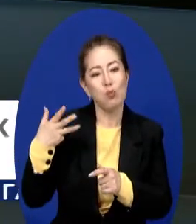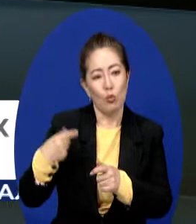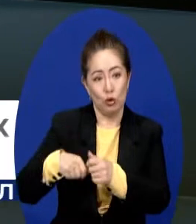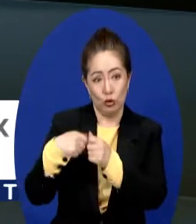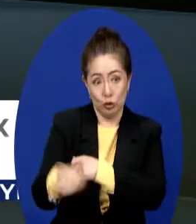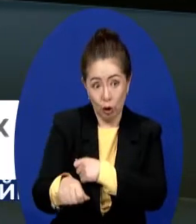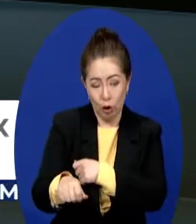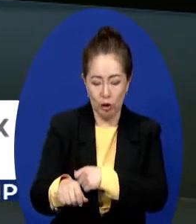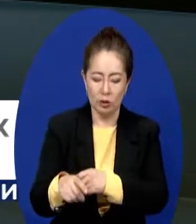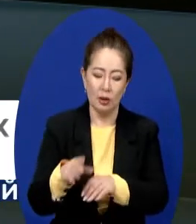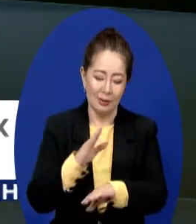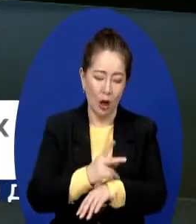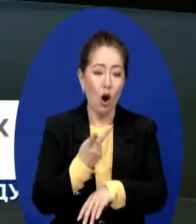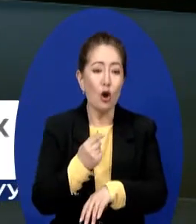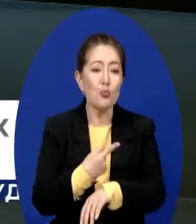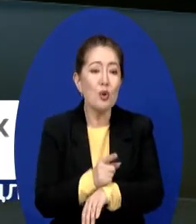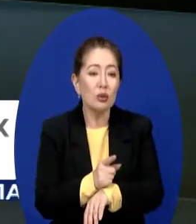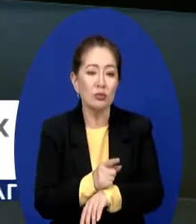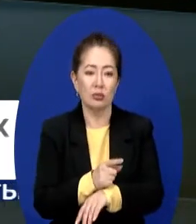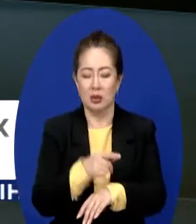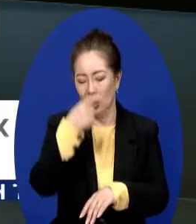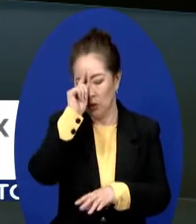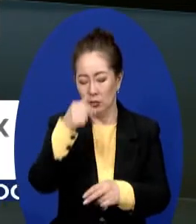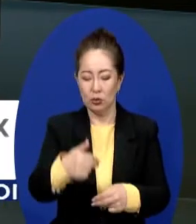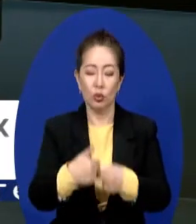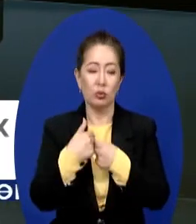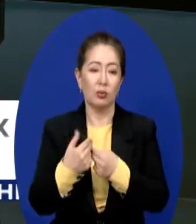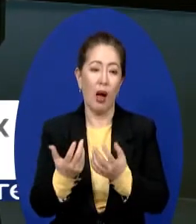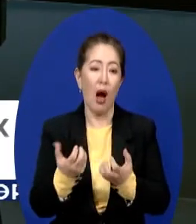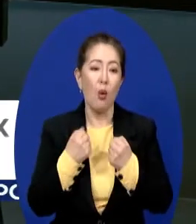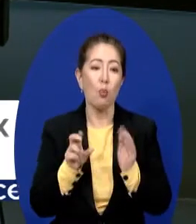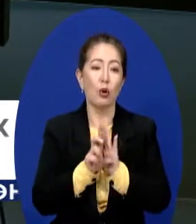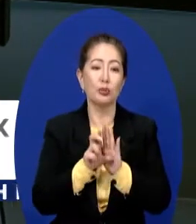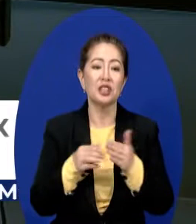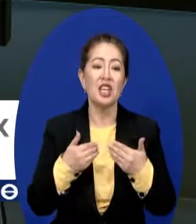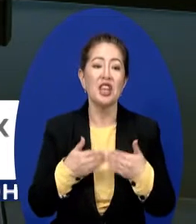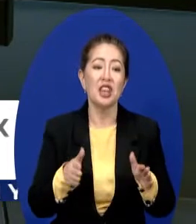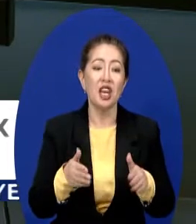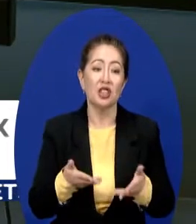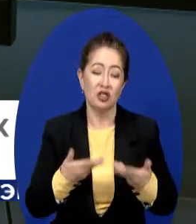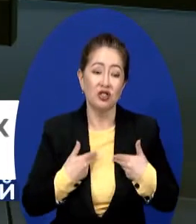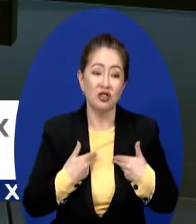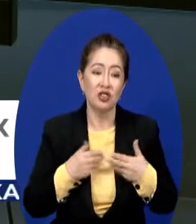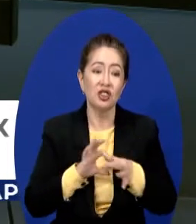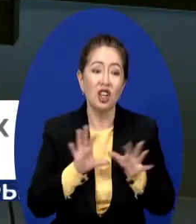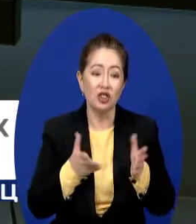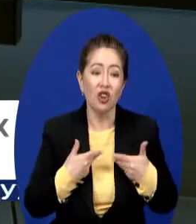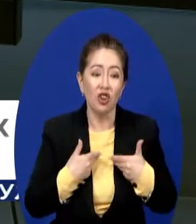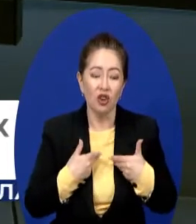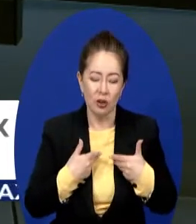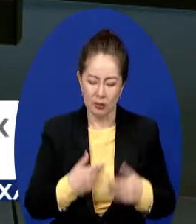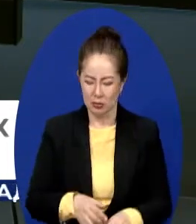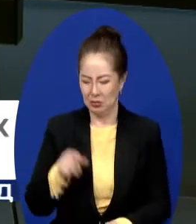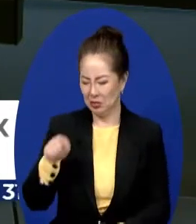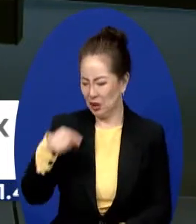ердөө 20 минутын дотор за эрүүл мэндийн тусламж үйлчилгээ авах боломж иргэдэд нээгдэнэ. За яг одоогийн хуулиар эрүүл мэндийн